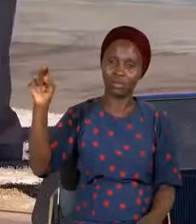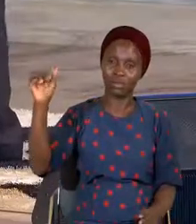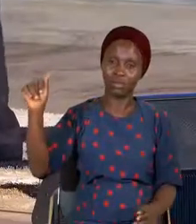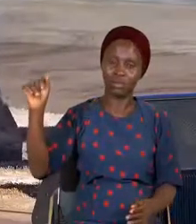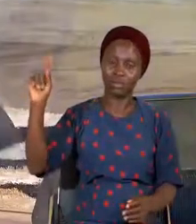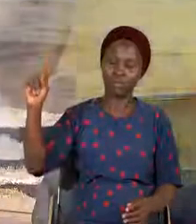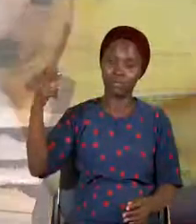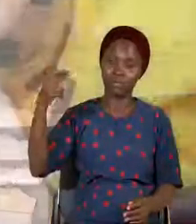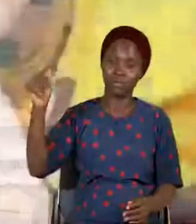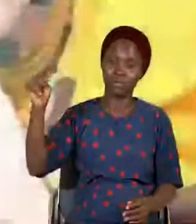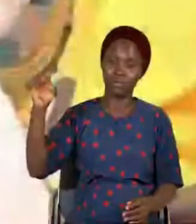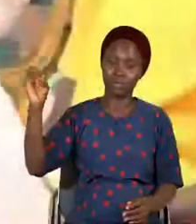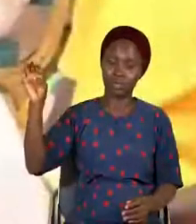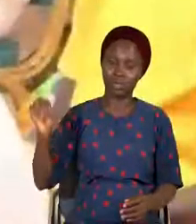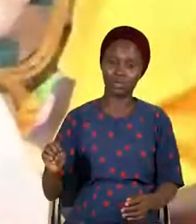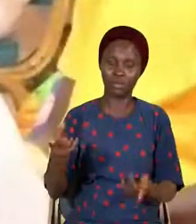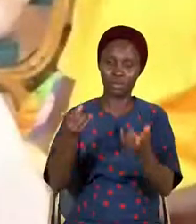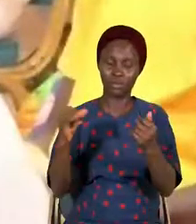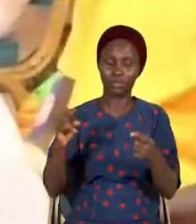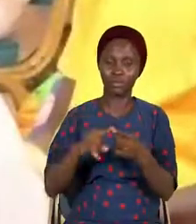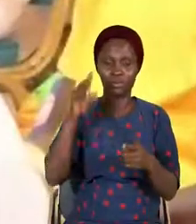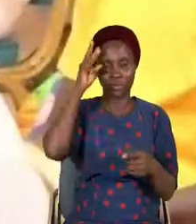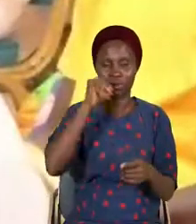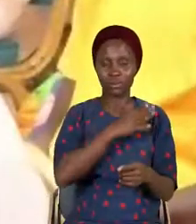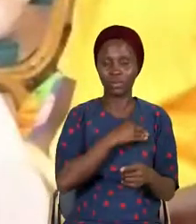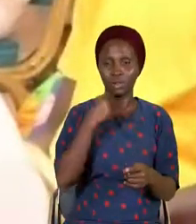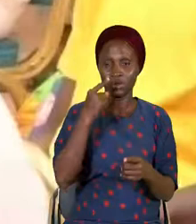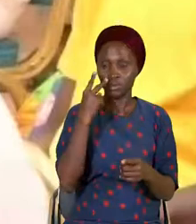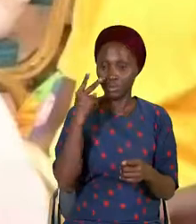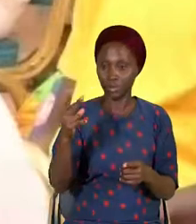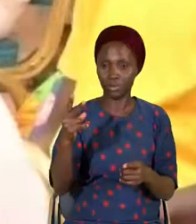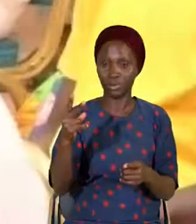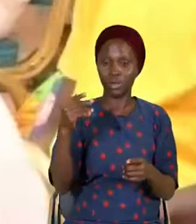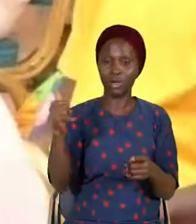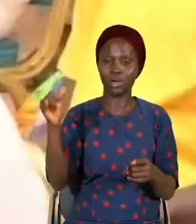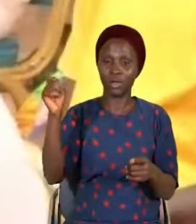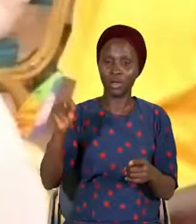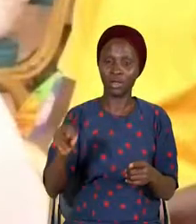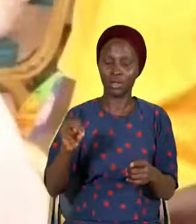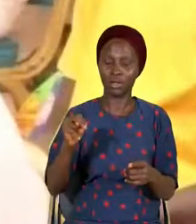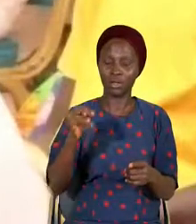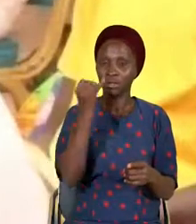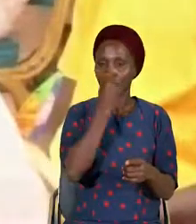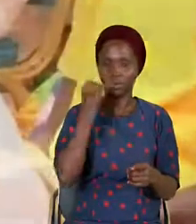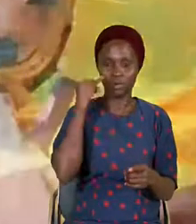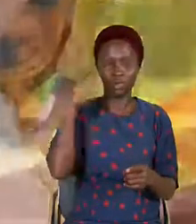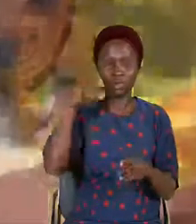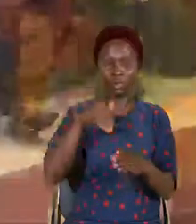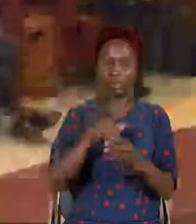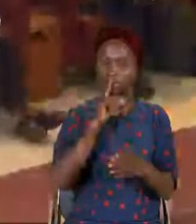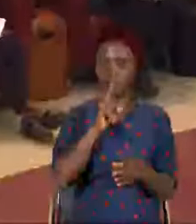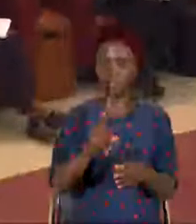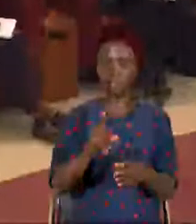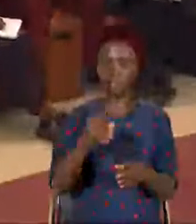un Israélite dans lequel il n'y a point de fraude. » Verset 48. « D'où me